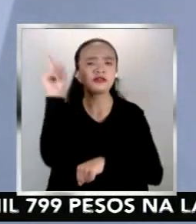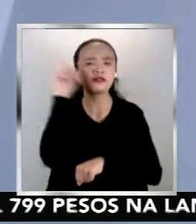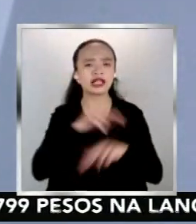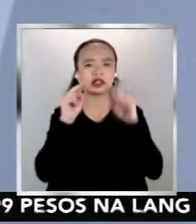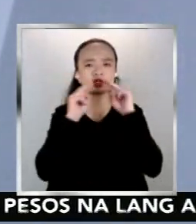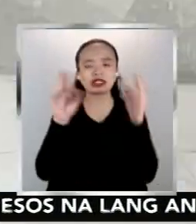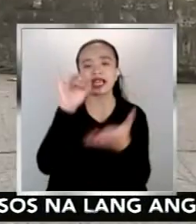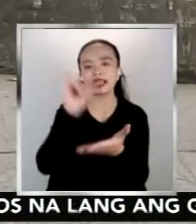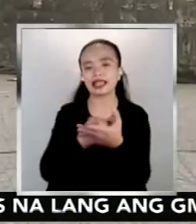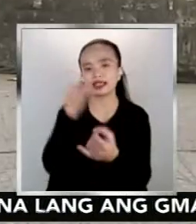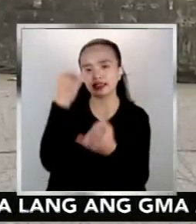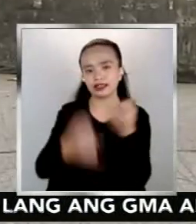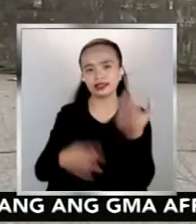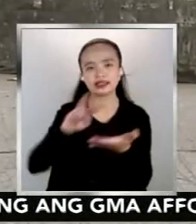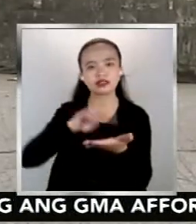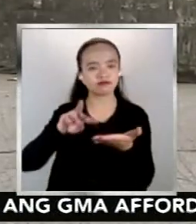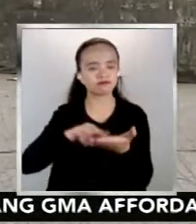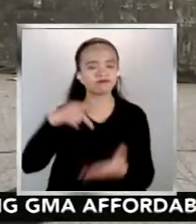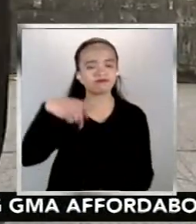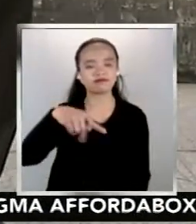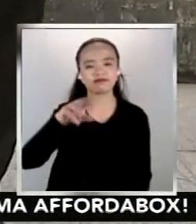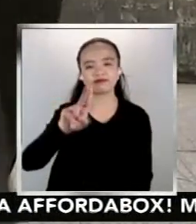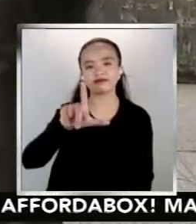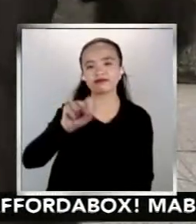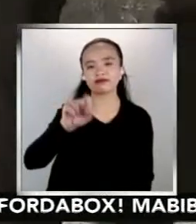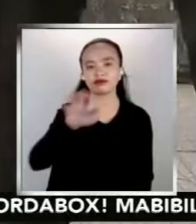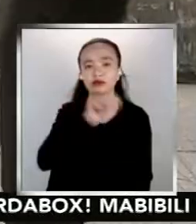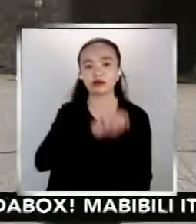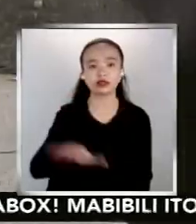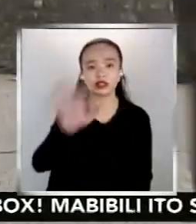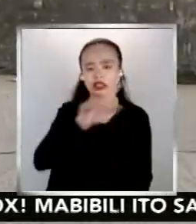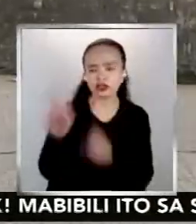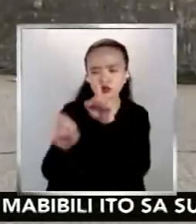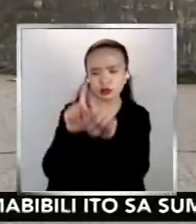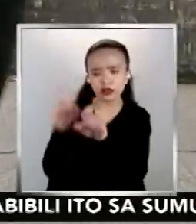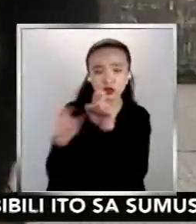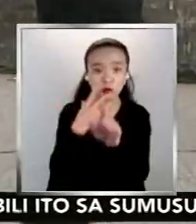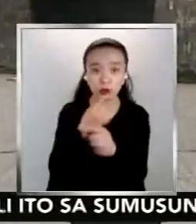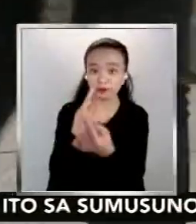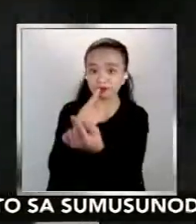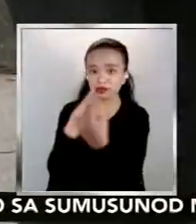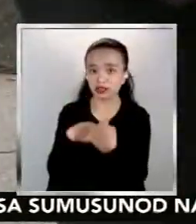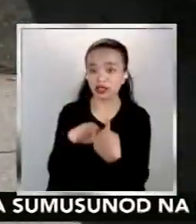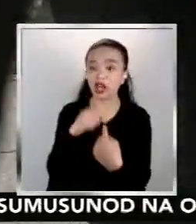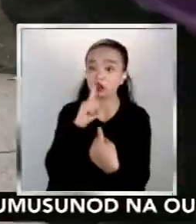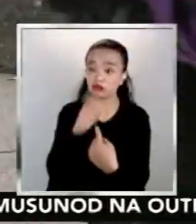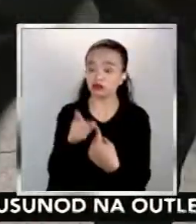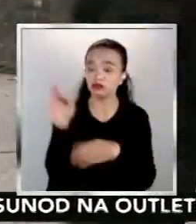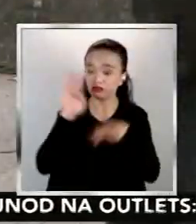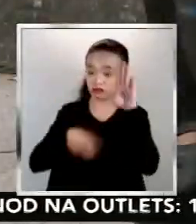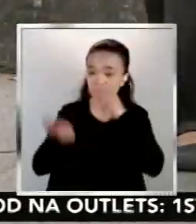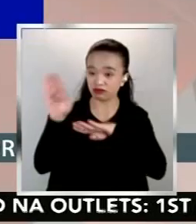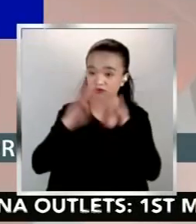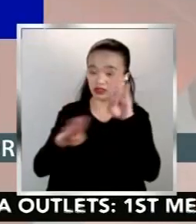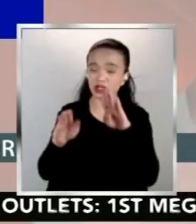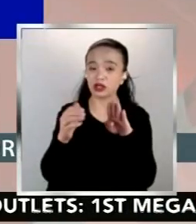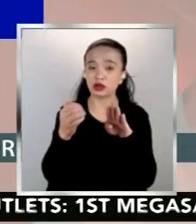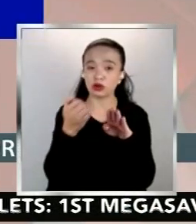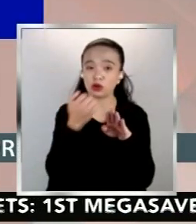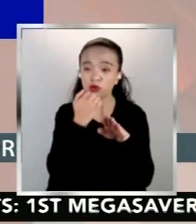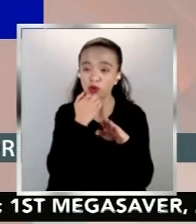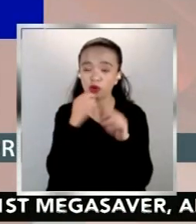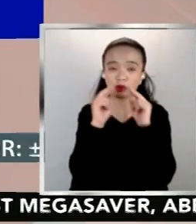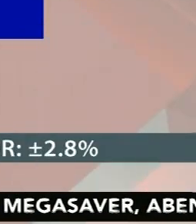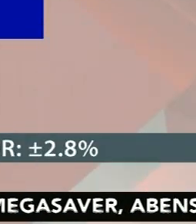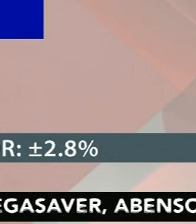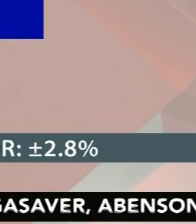Asia. Tinanong ang mga respondent kung sa palagay ba nila ay problema sa bansa ang maling balita. 86% ang